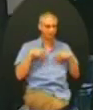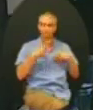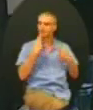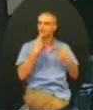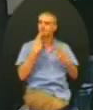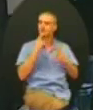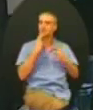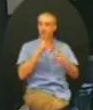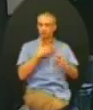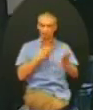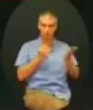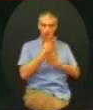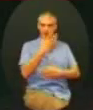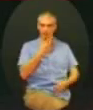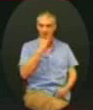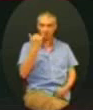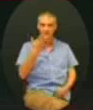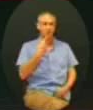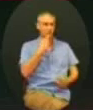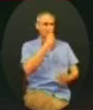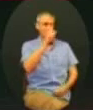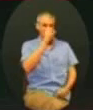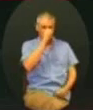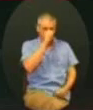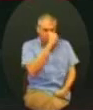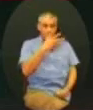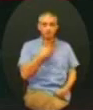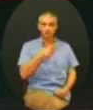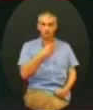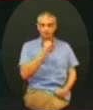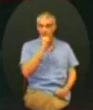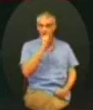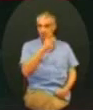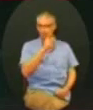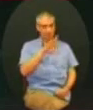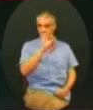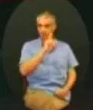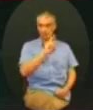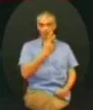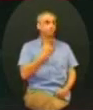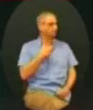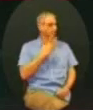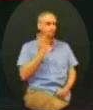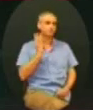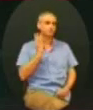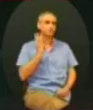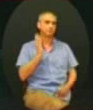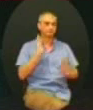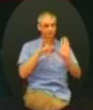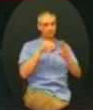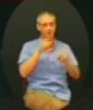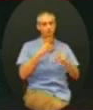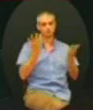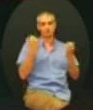תשובה לשאלה אם אתה רוצה להדיח את זהב הגלון. התשובה היא לא. אתה רוצה, אתה לא רוצה, אבל לא תבחר בשום, נכון? אנחנו רוצים, אנחנו, זה